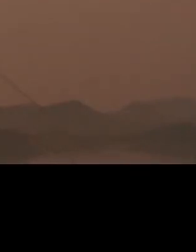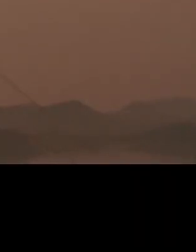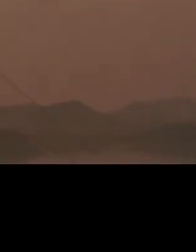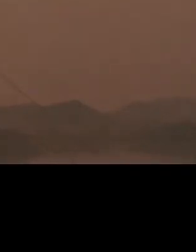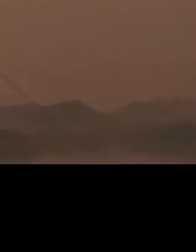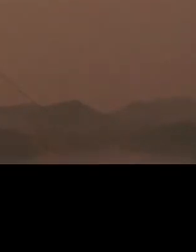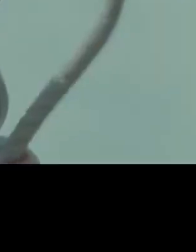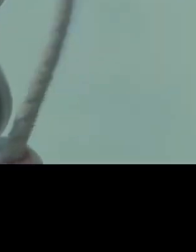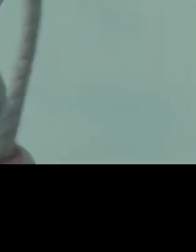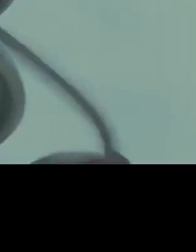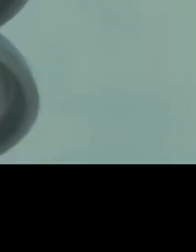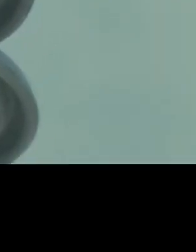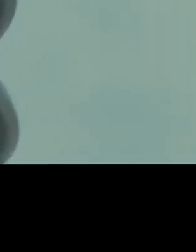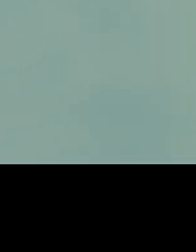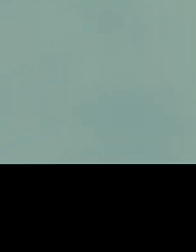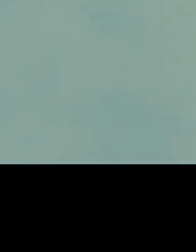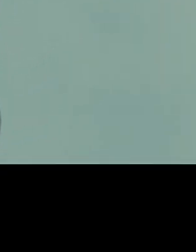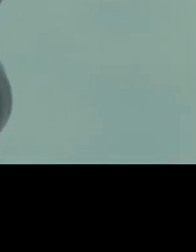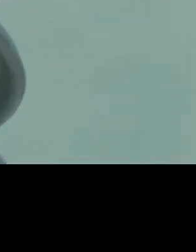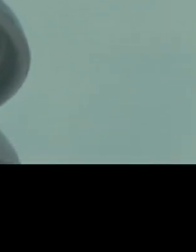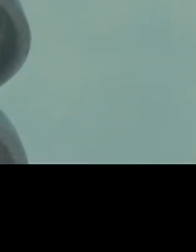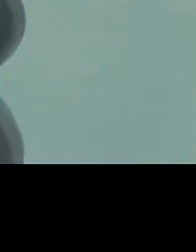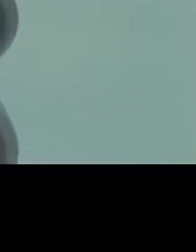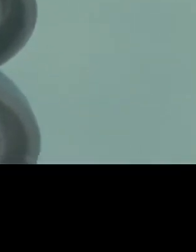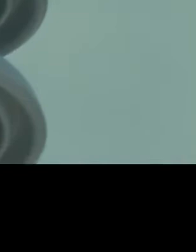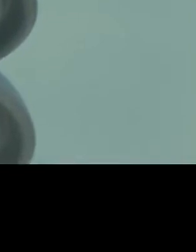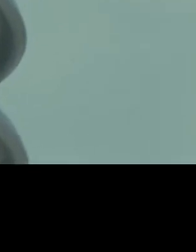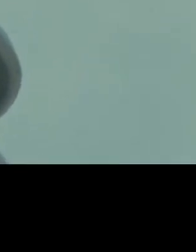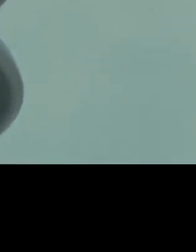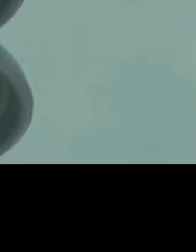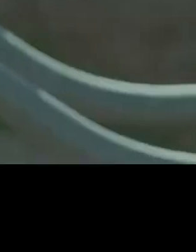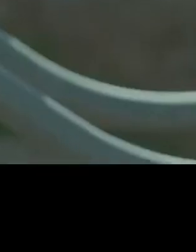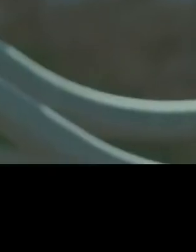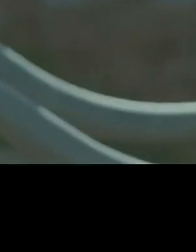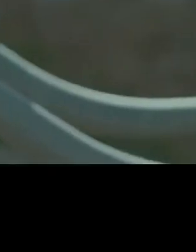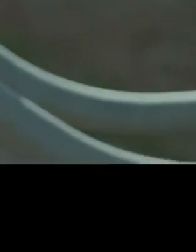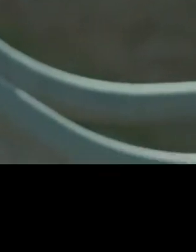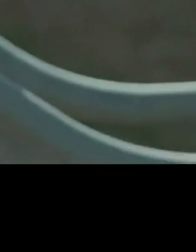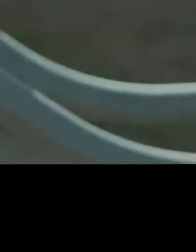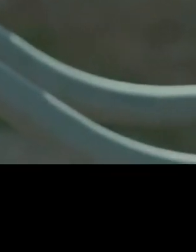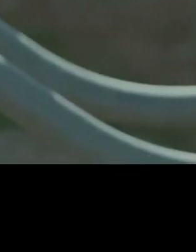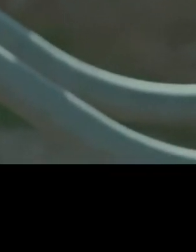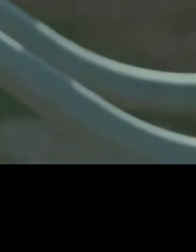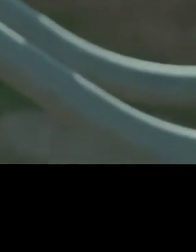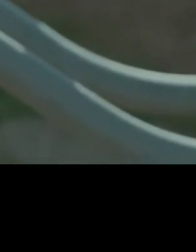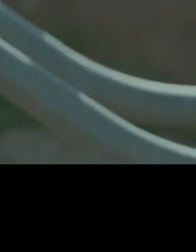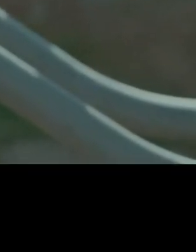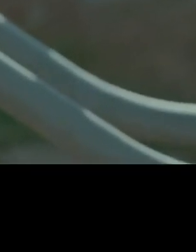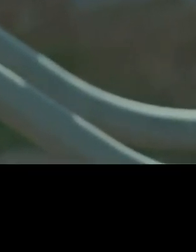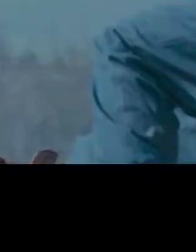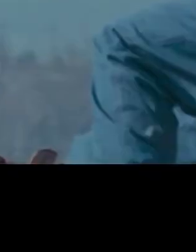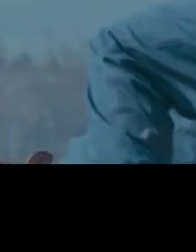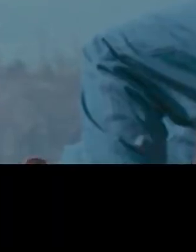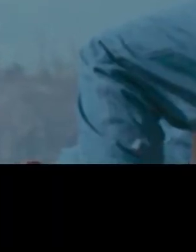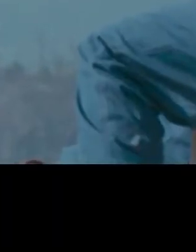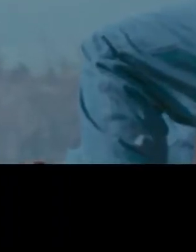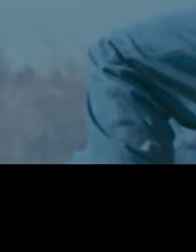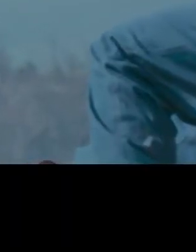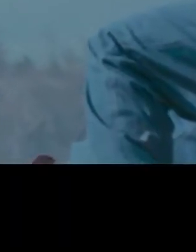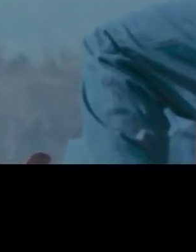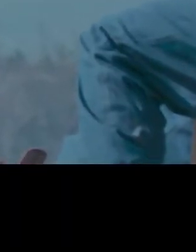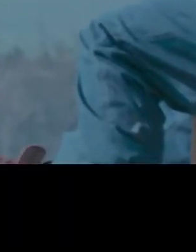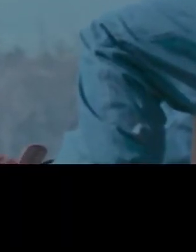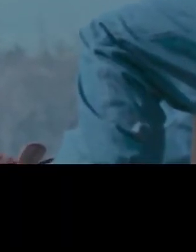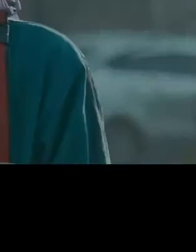하지만 정은은 막내의 도움으로 점점 적응해 가는데 올라간다. 한 칸씩만 하면 돼. 1년의 파견, 살아남기 무서웠어요.